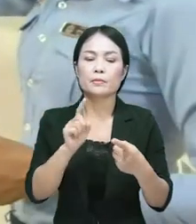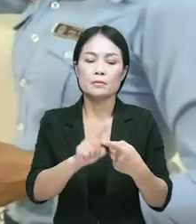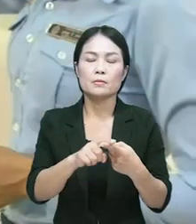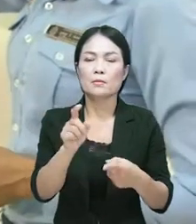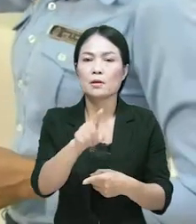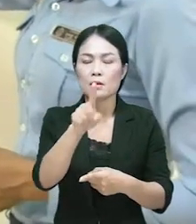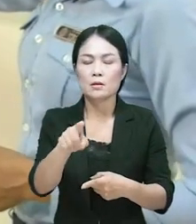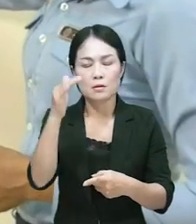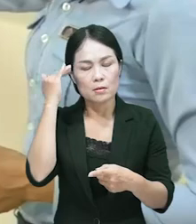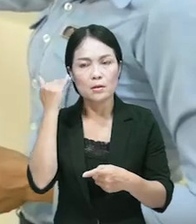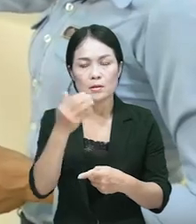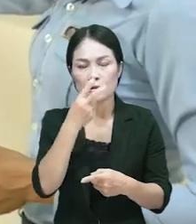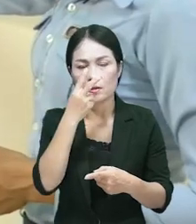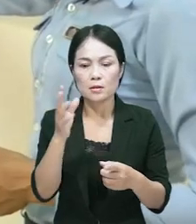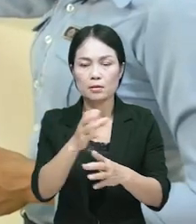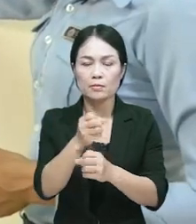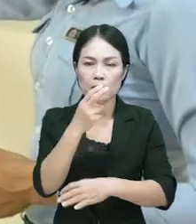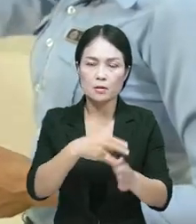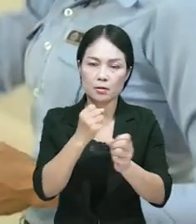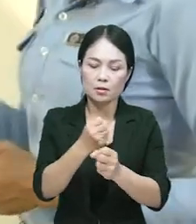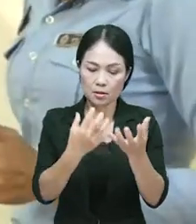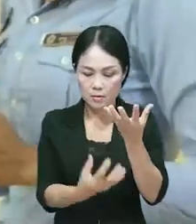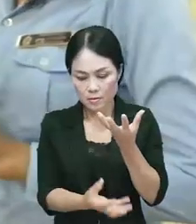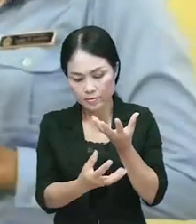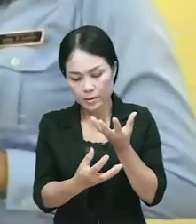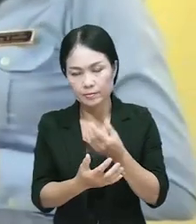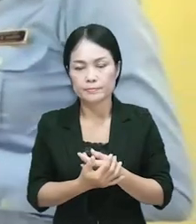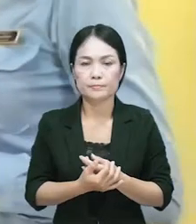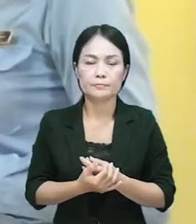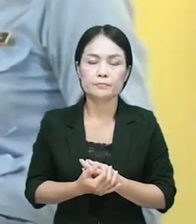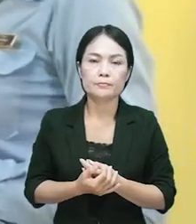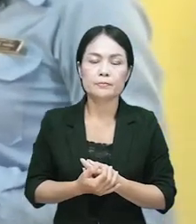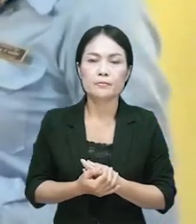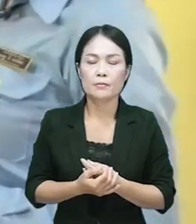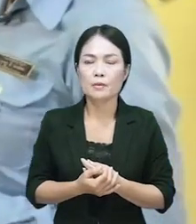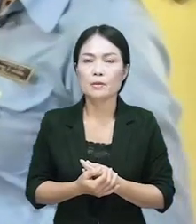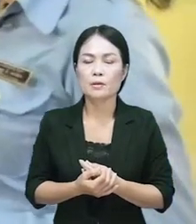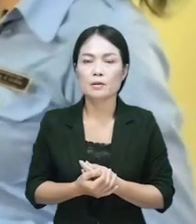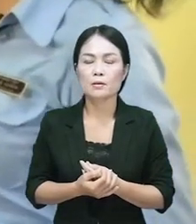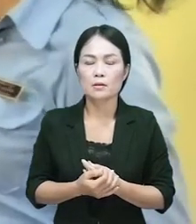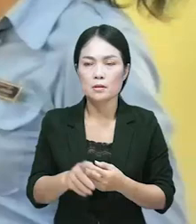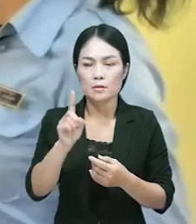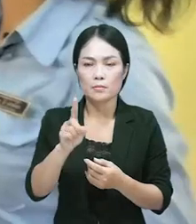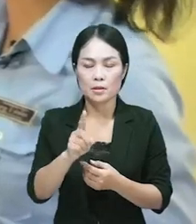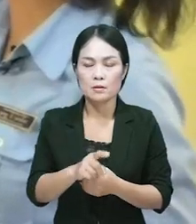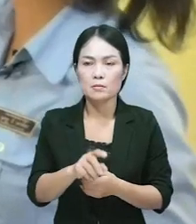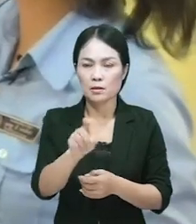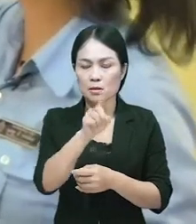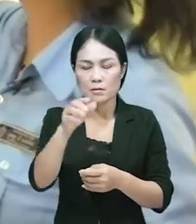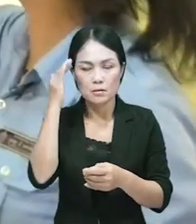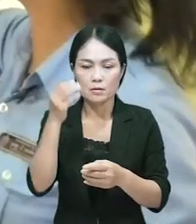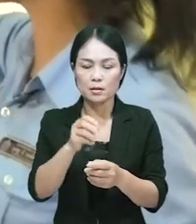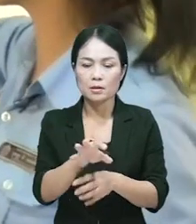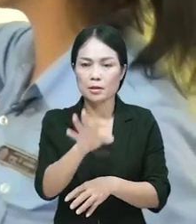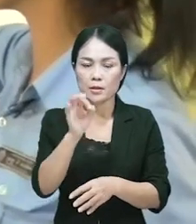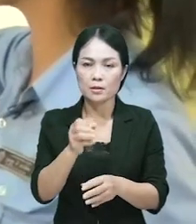101តាបុរសទៅរកបានអ្វីមកធ្វើម្ហូបចាសាឡើងវិញកូន1តាបុរសទៅ